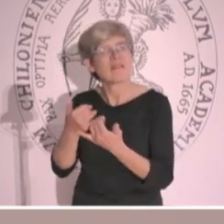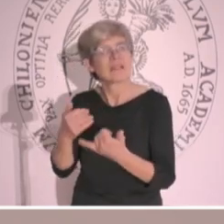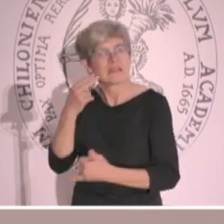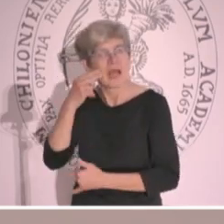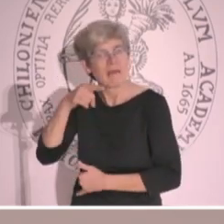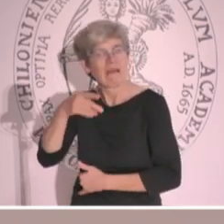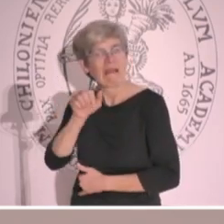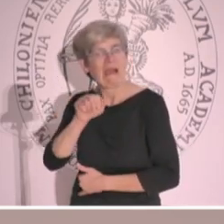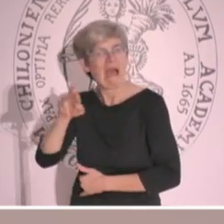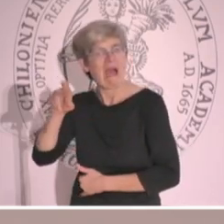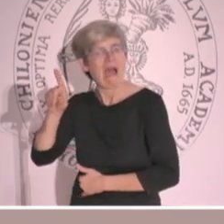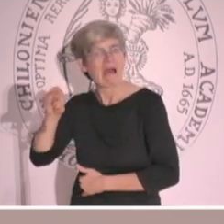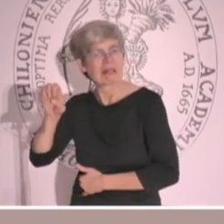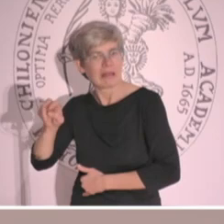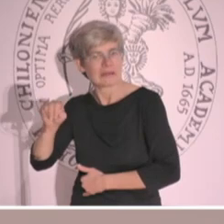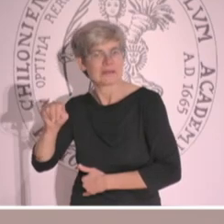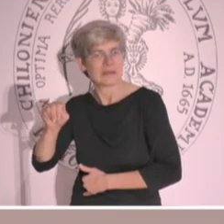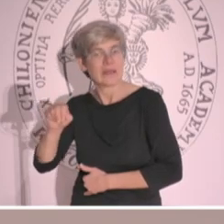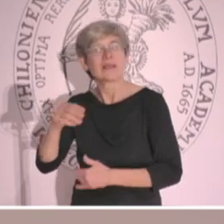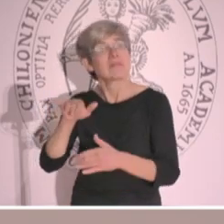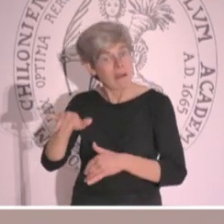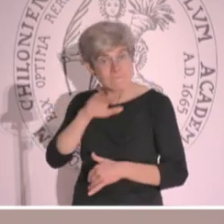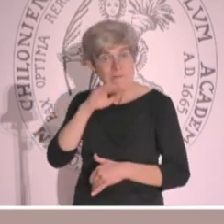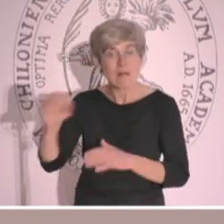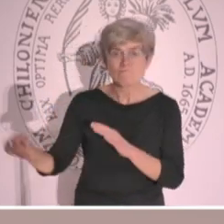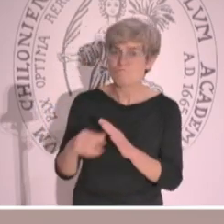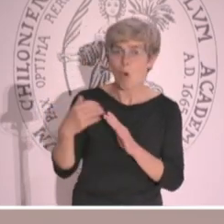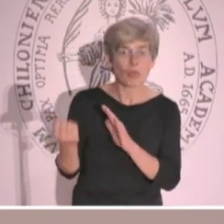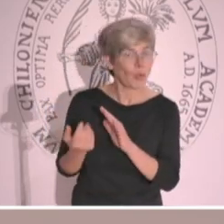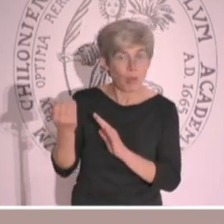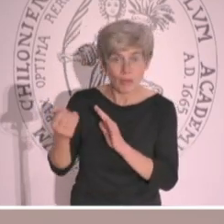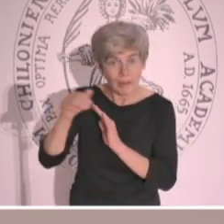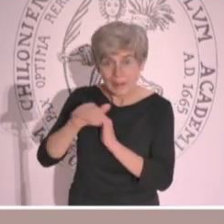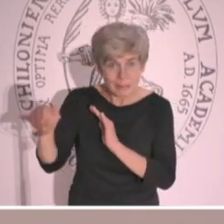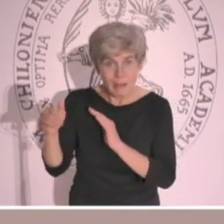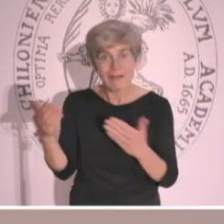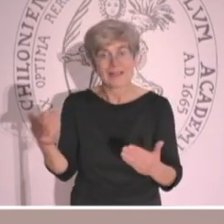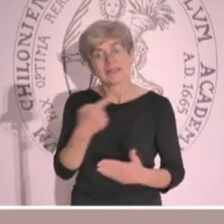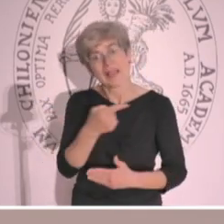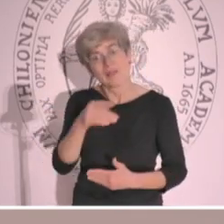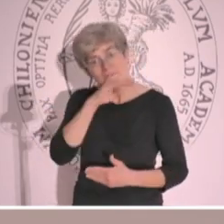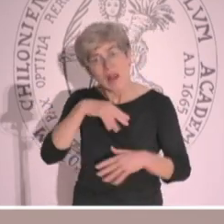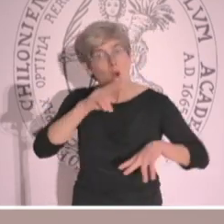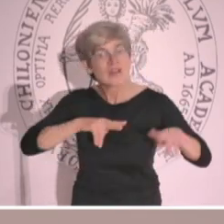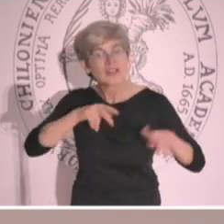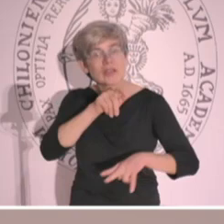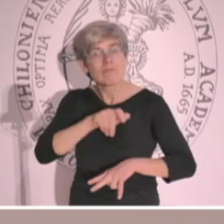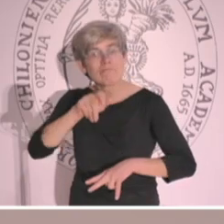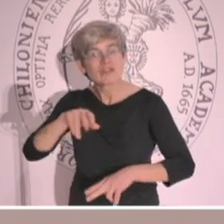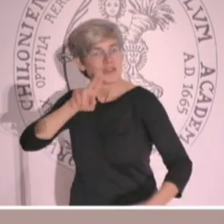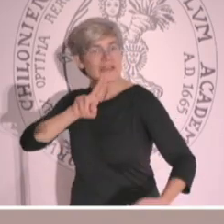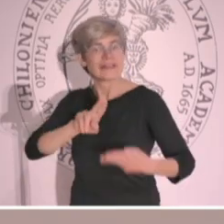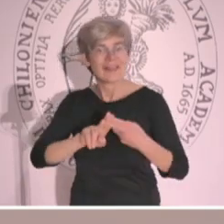diverse, multikulturelle, was Kiel auch mittlerweile prägt, ihnen nahe bringen. Und das sind Herausforderungen, das ist